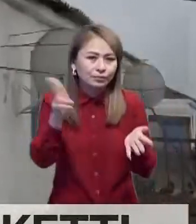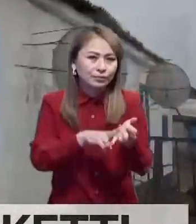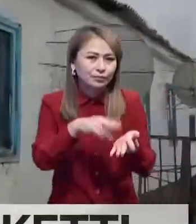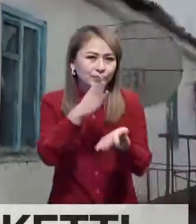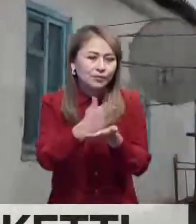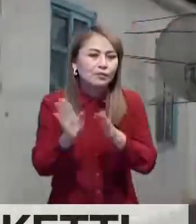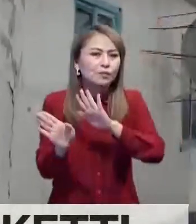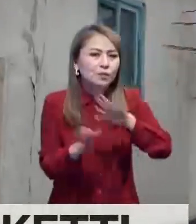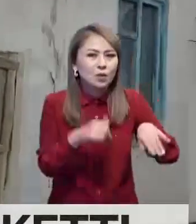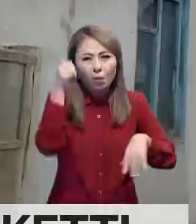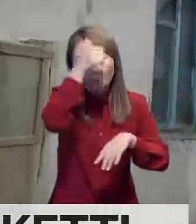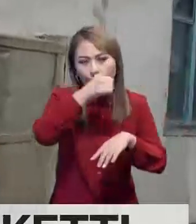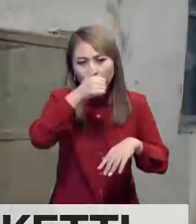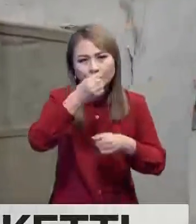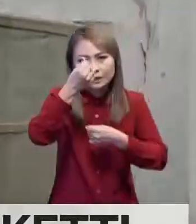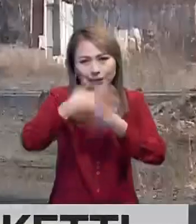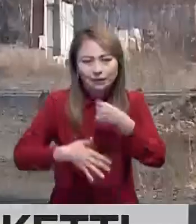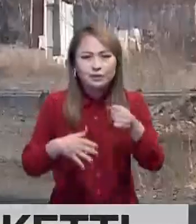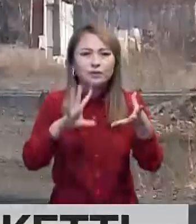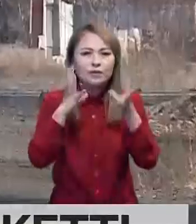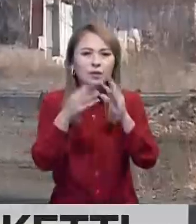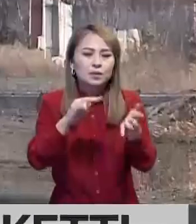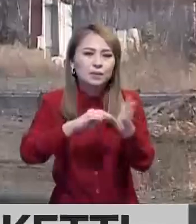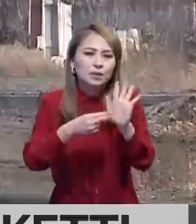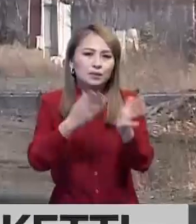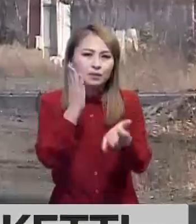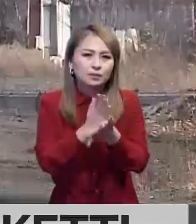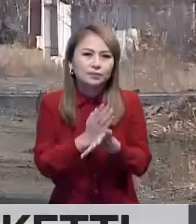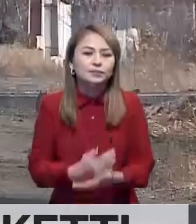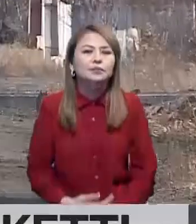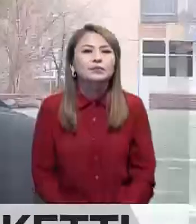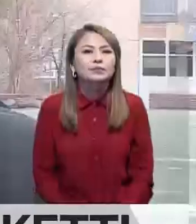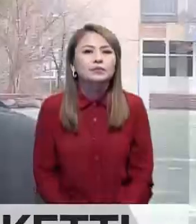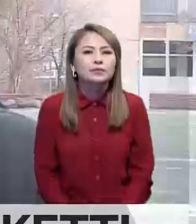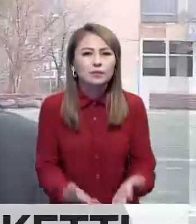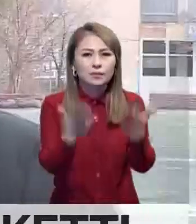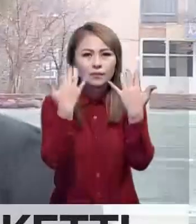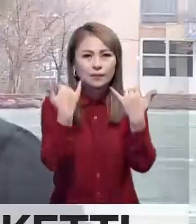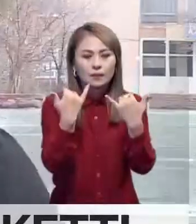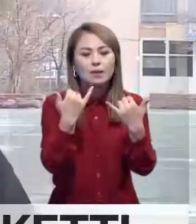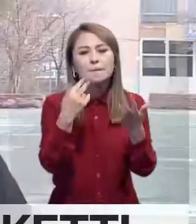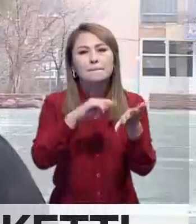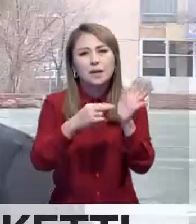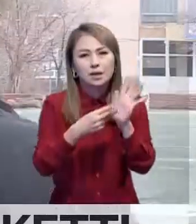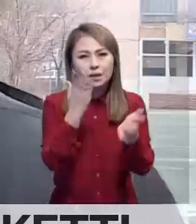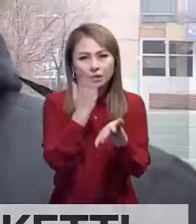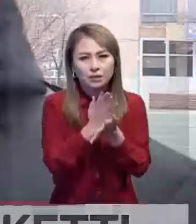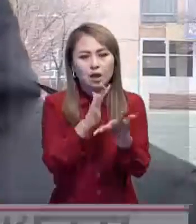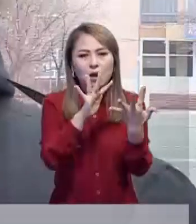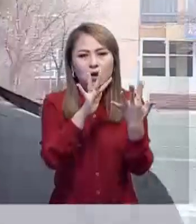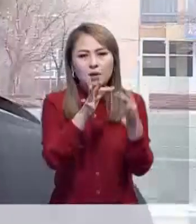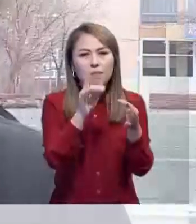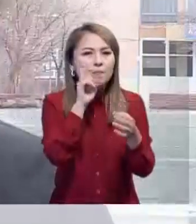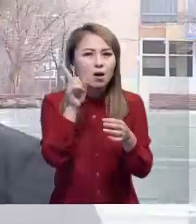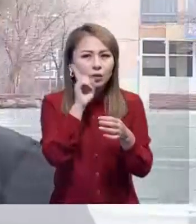Келер жылы тағы бір ауылға орталықтандырылған су жүйесін тарту жоспарланып отыр. Қазіргі таңда проект жүргізіліп отыр. Ол Молодежный